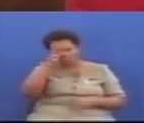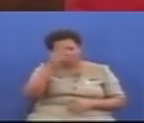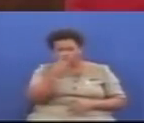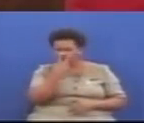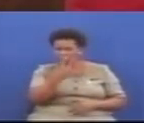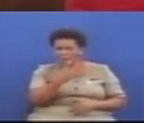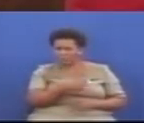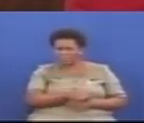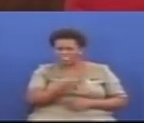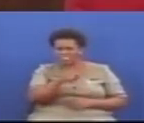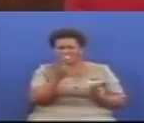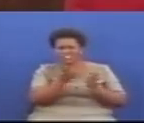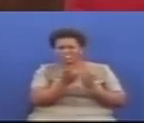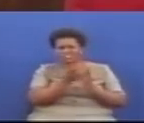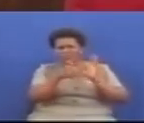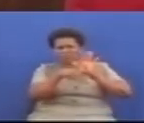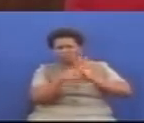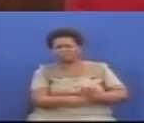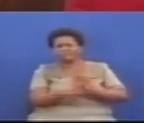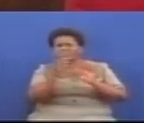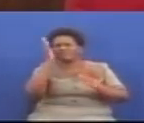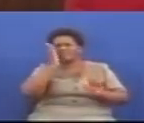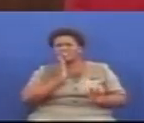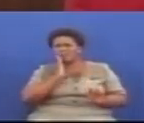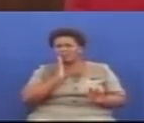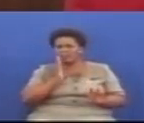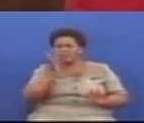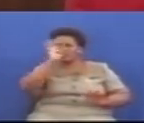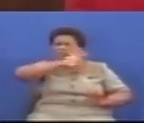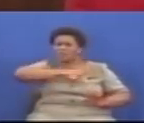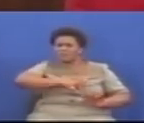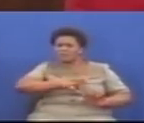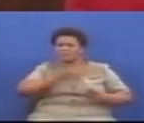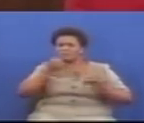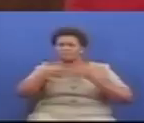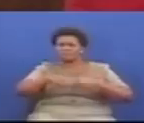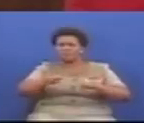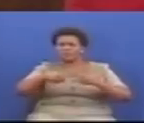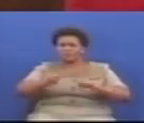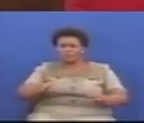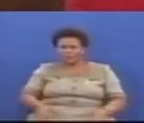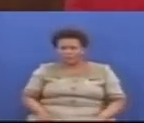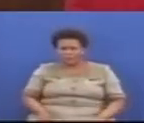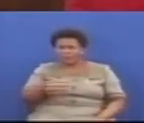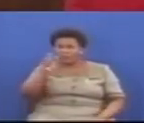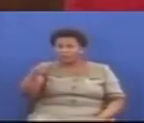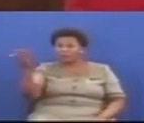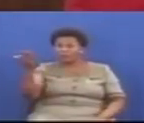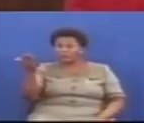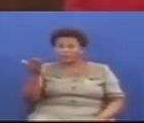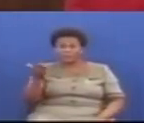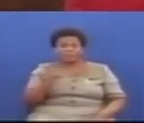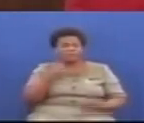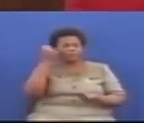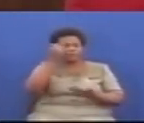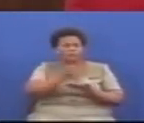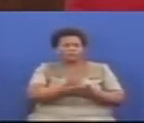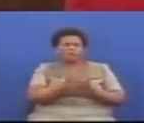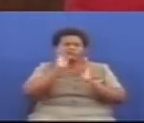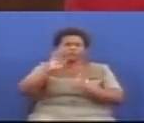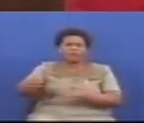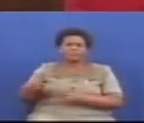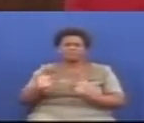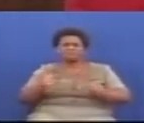wameamua kujiajiri kupitia kazi hii ya bodaboda inayowapatia kipato wao, na wengine wameamua kuachana na maisha yao ya awali ambayo hayakuwa